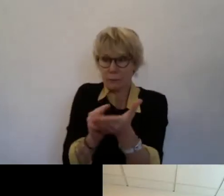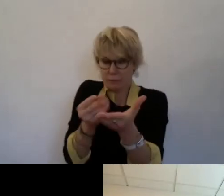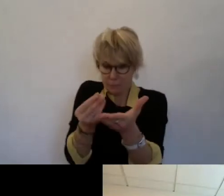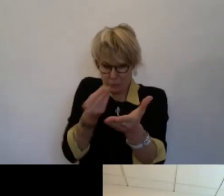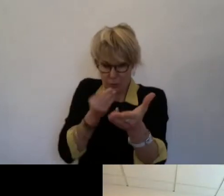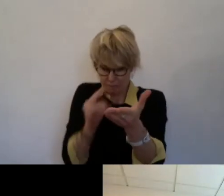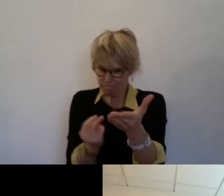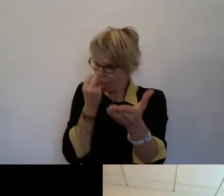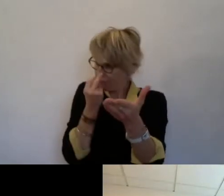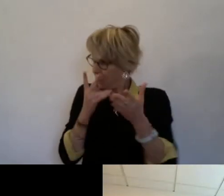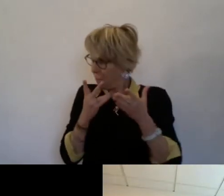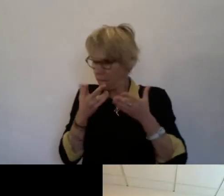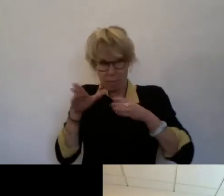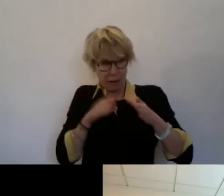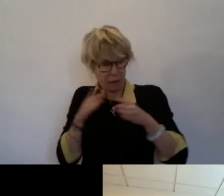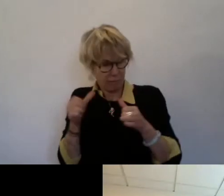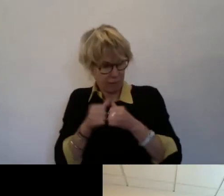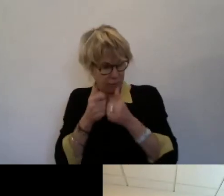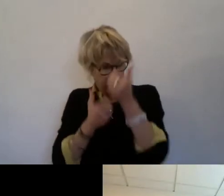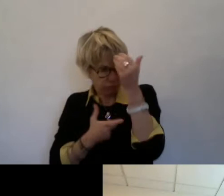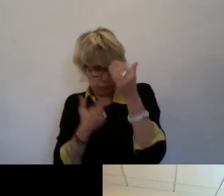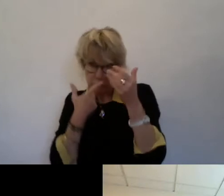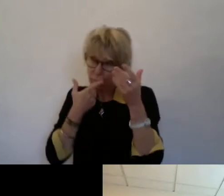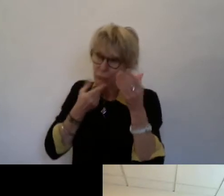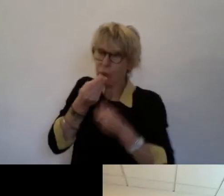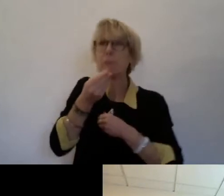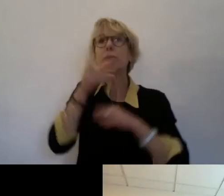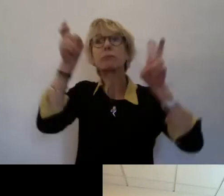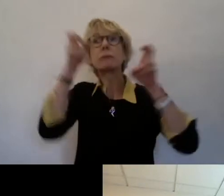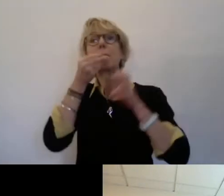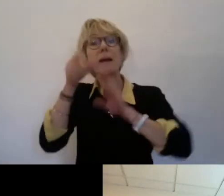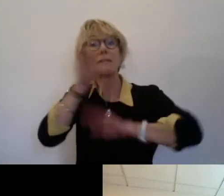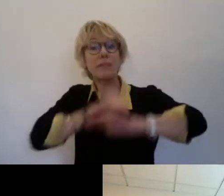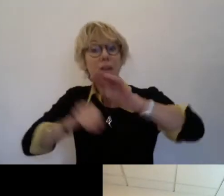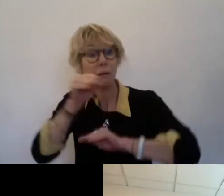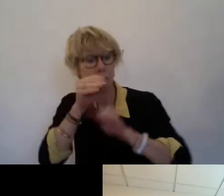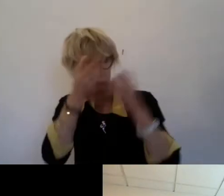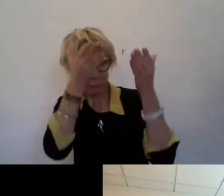faire, et plus on est bienveillant, je pense, vis-à-vis des personnes qu'on prend en soin,